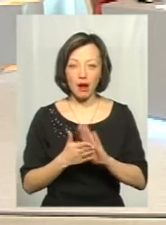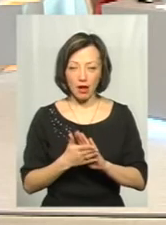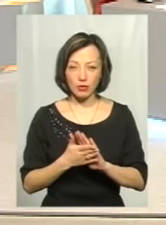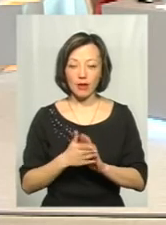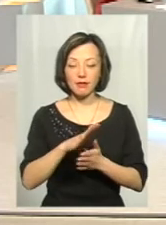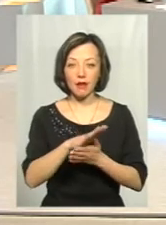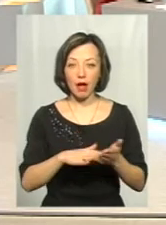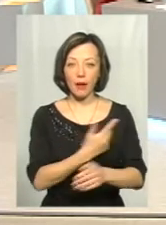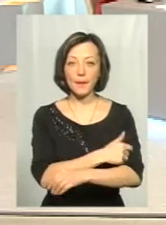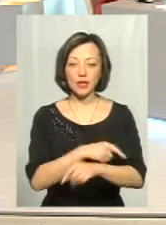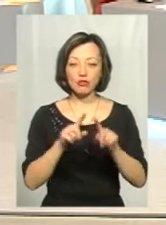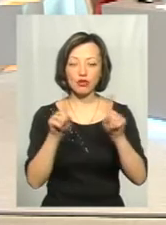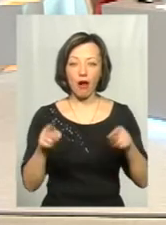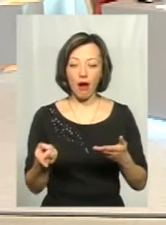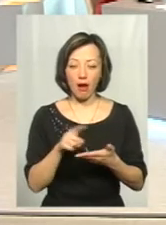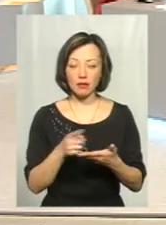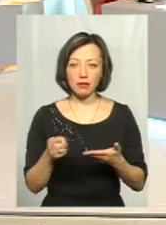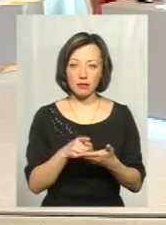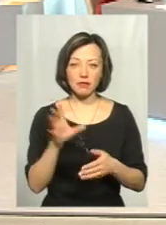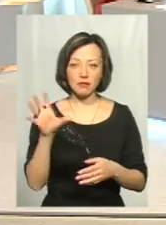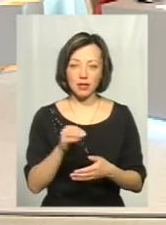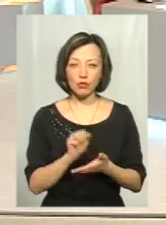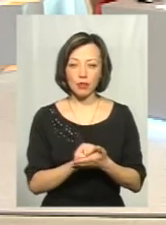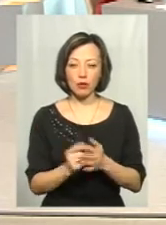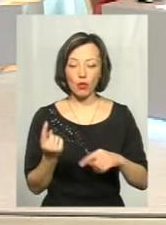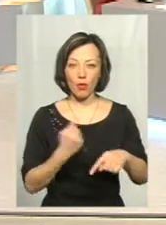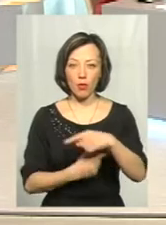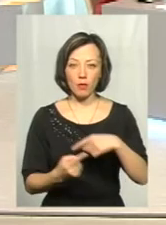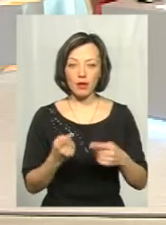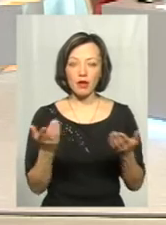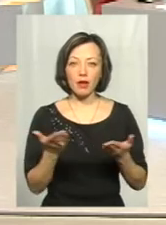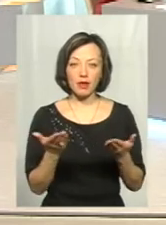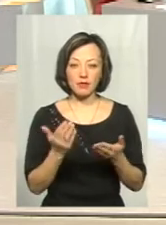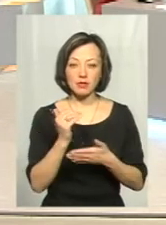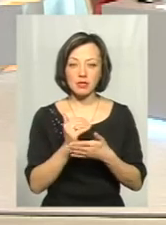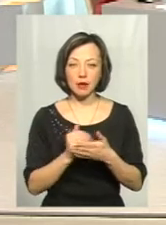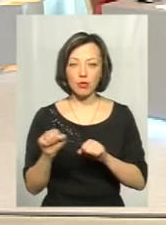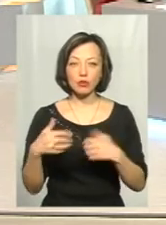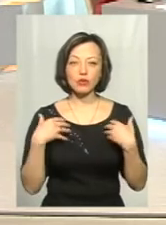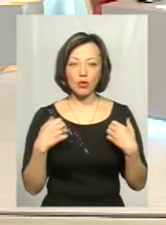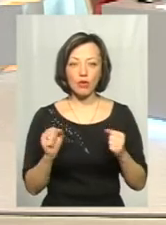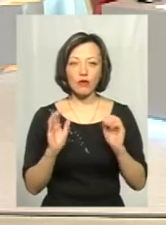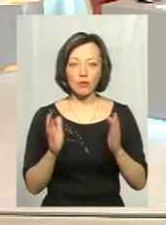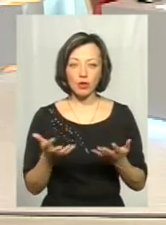медичні карти, безумовно, все буде, взагалі, весь документообіг, який що в системі охорони здоров'я, він буде